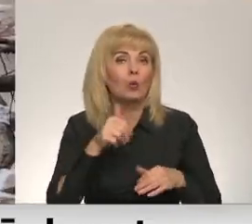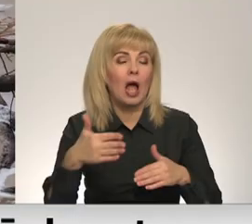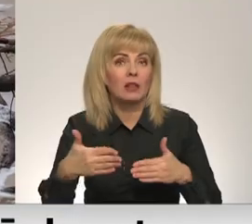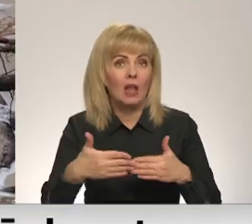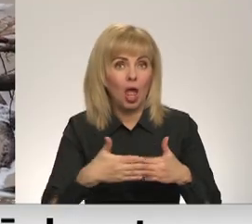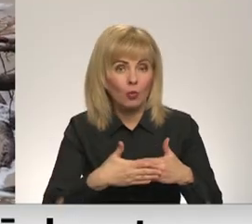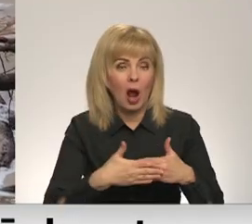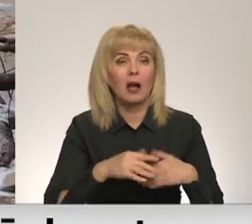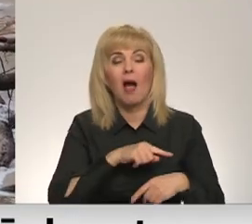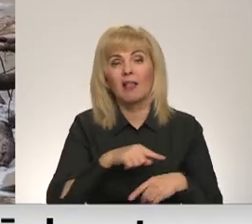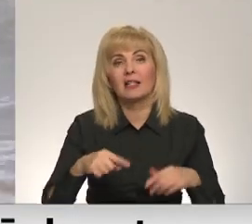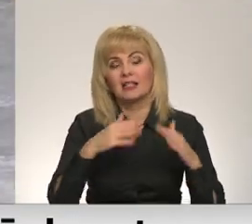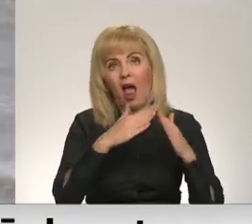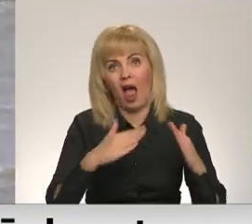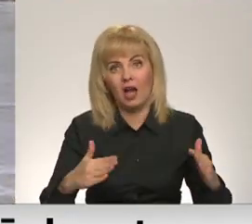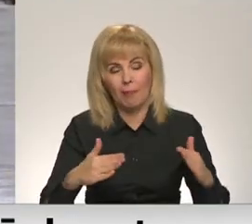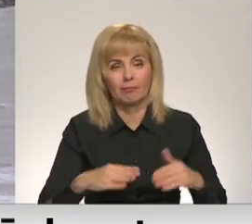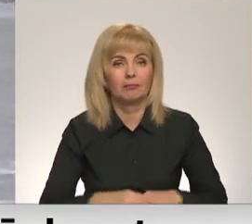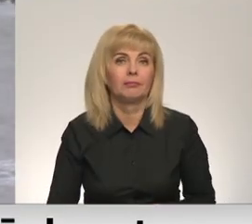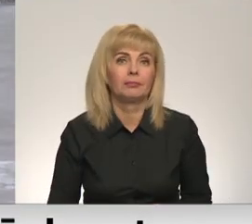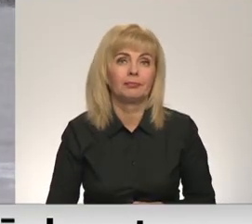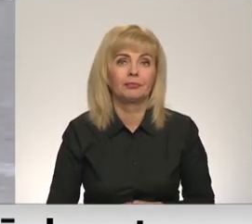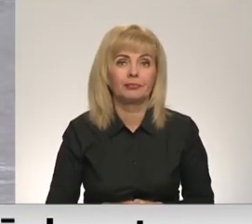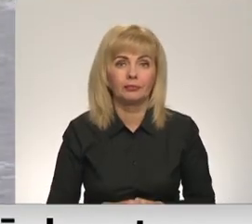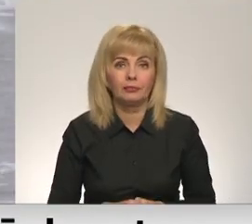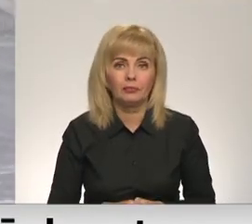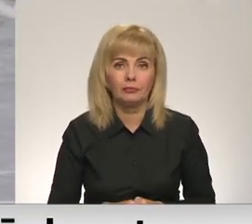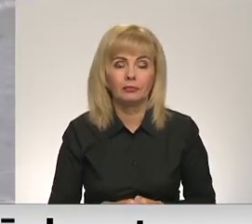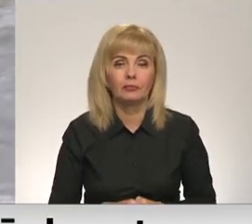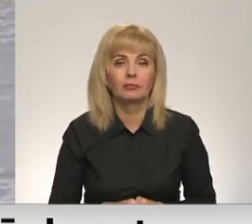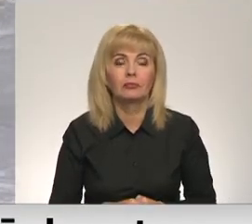ēkas. Sanita Liepiņa, Ģirds Grenevicis, Terēze Matisone, TV9 pakalni.